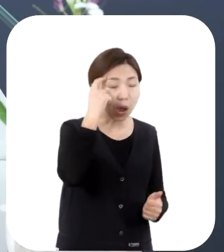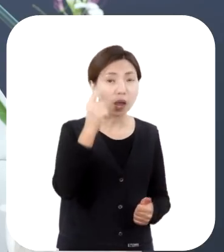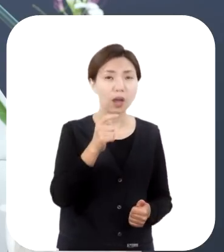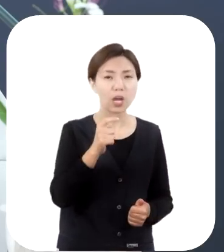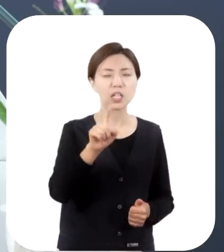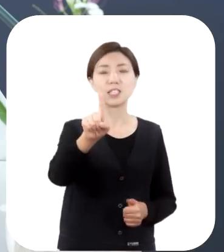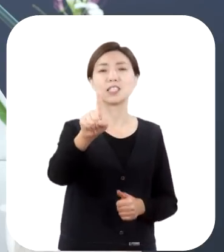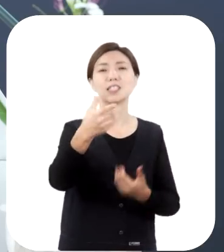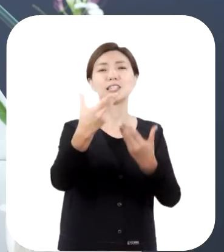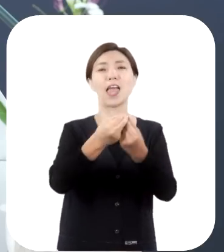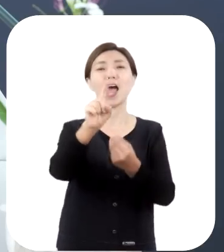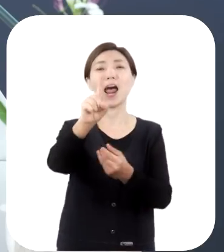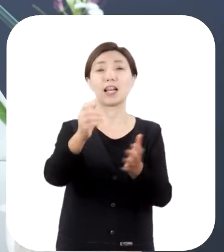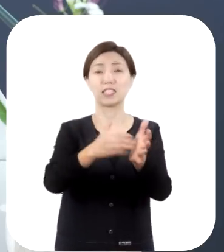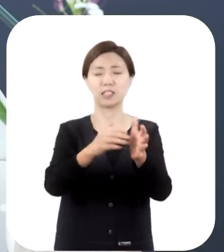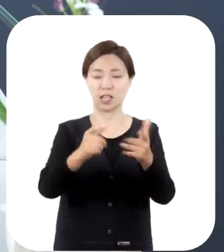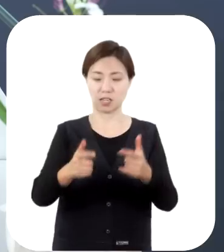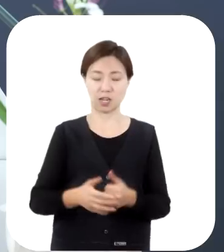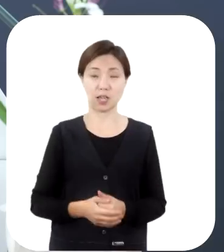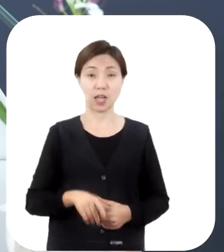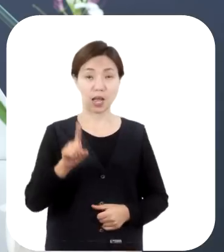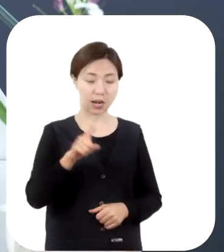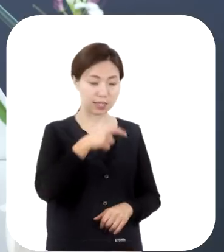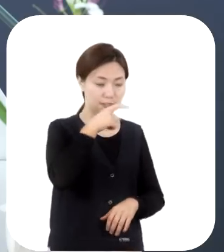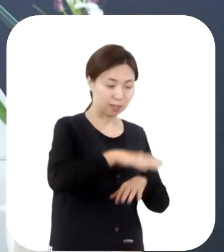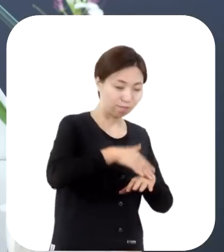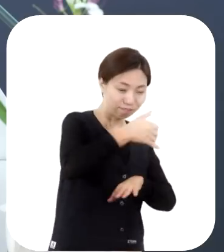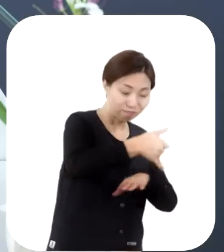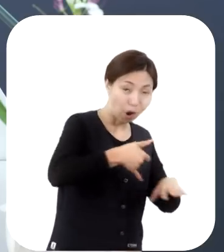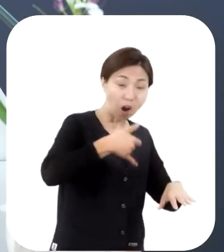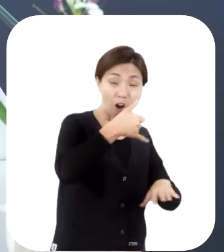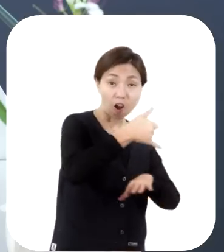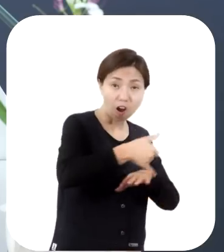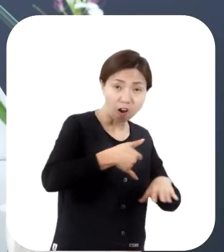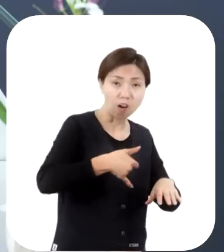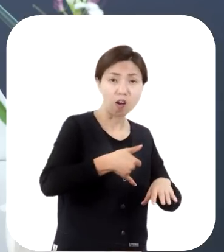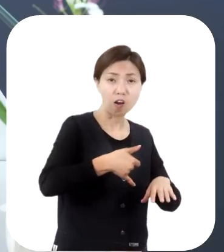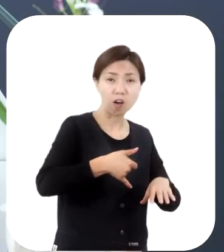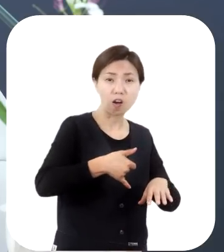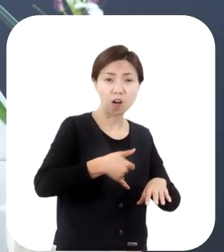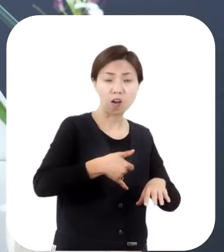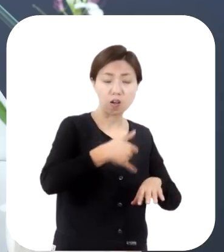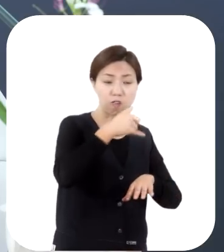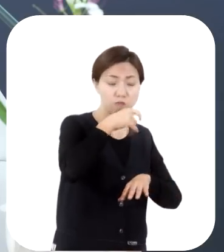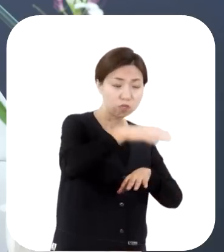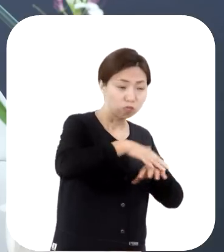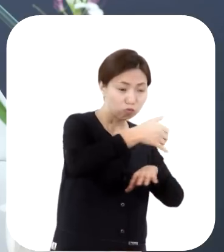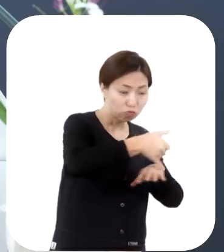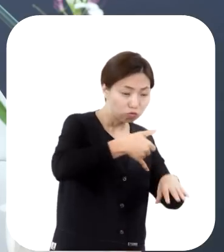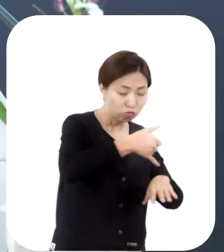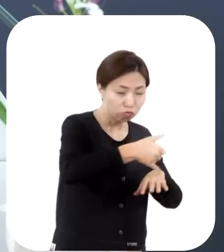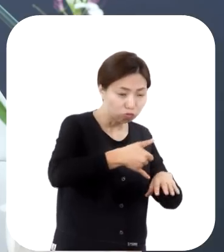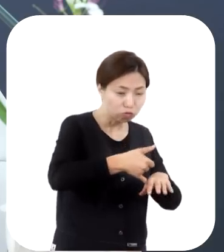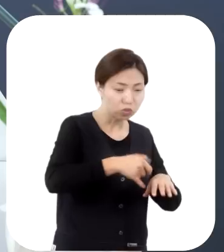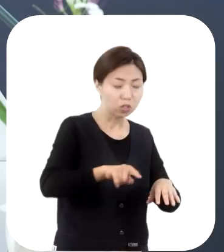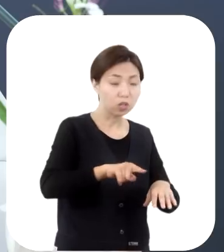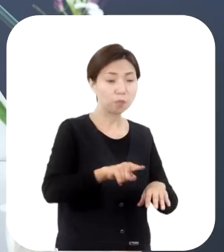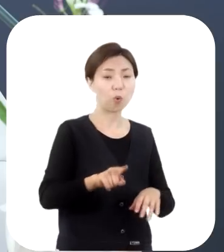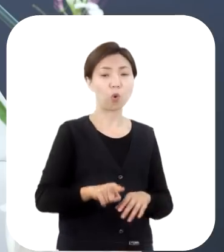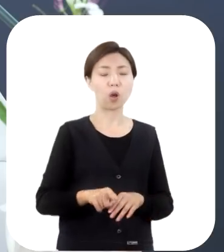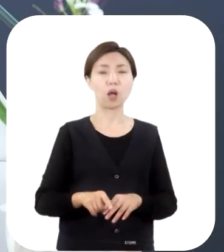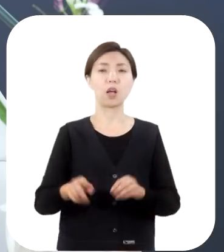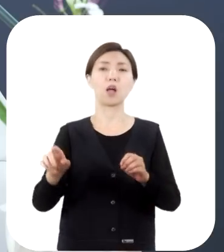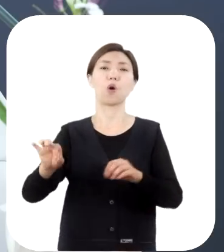가지가 나옵니다. 처음에는 농부의 비참함이 바로 왕궁의